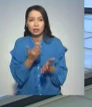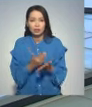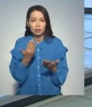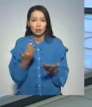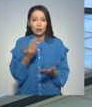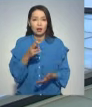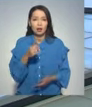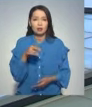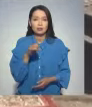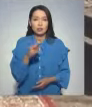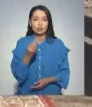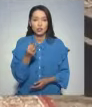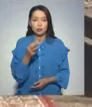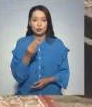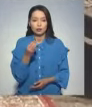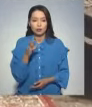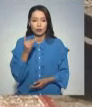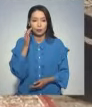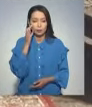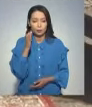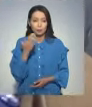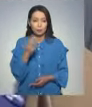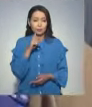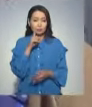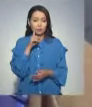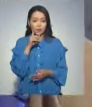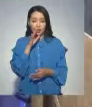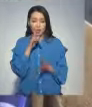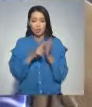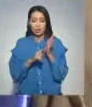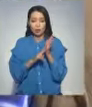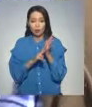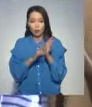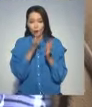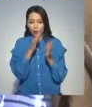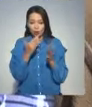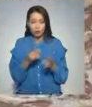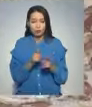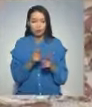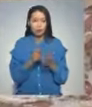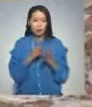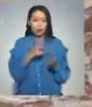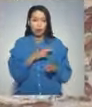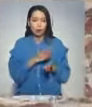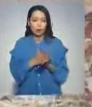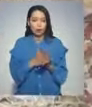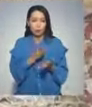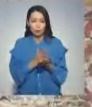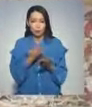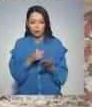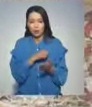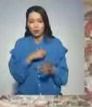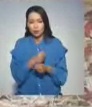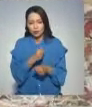тілшіміз кездесті. Қалдан Ақсақал жасы 80-ге келсе де тым, мені шыңдаған еңбек дейді ол. Жастайынан трактор айдап,